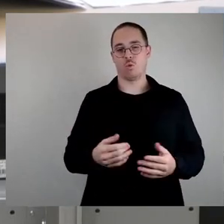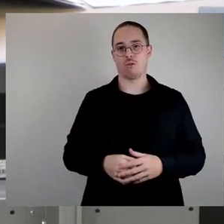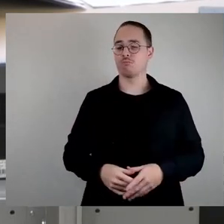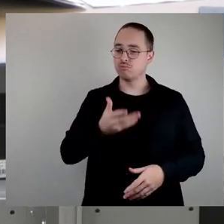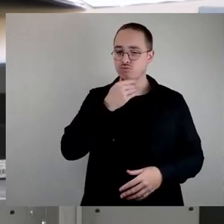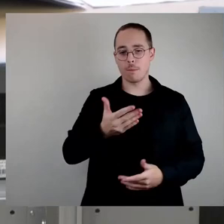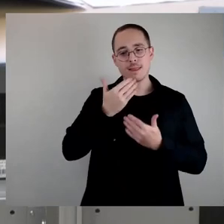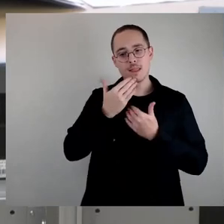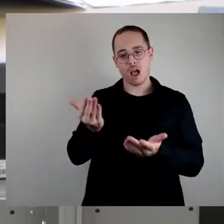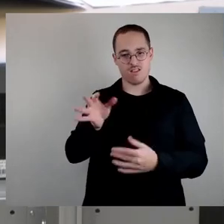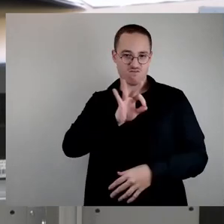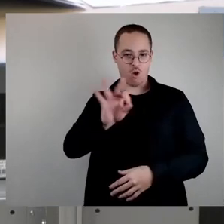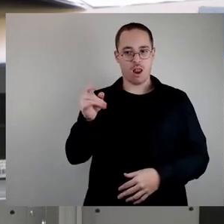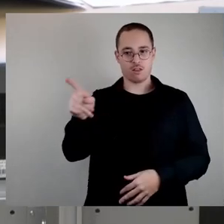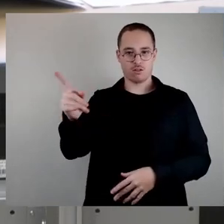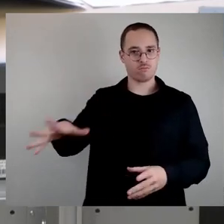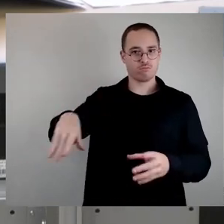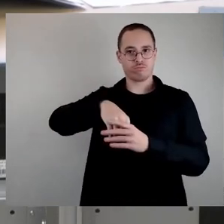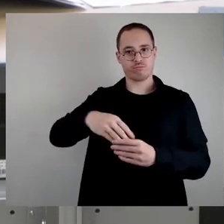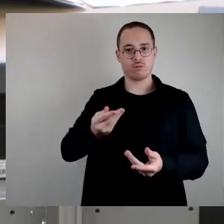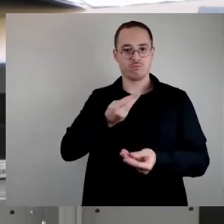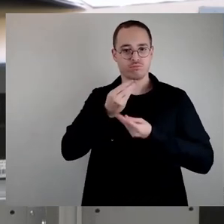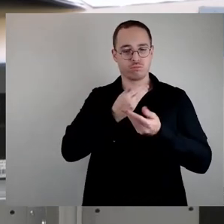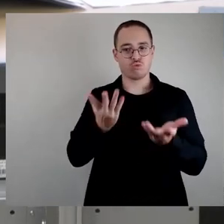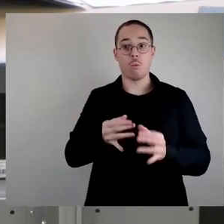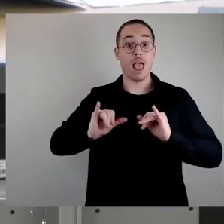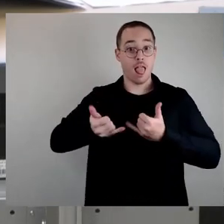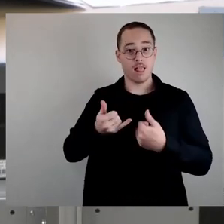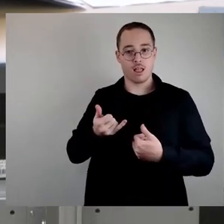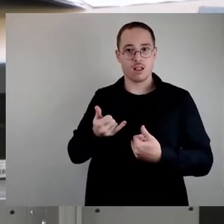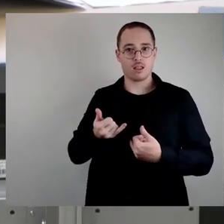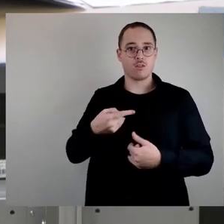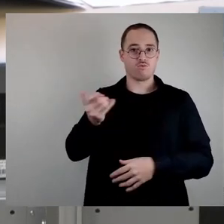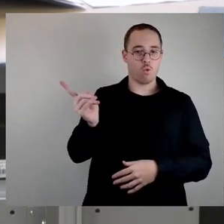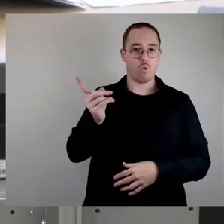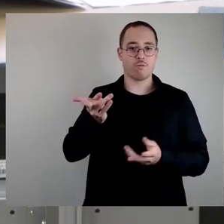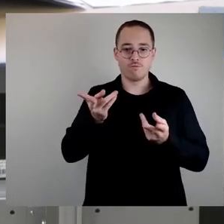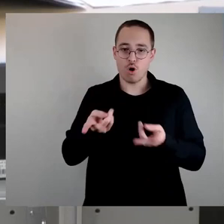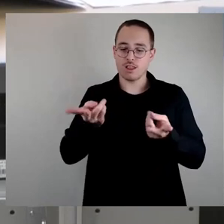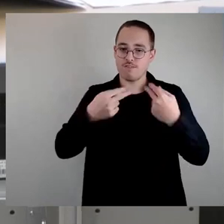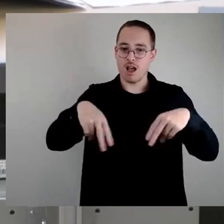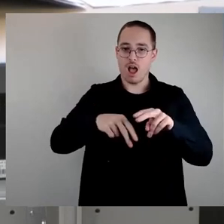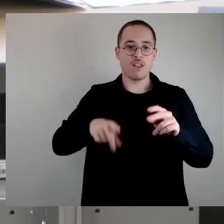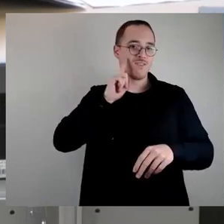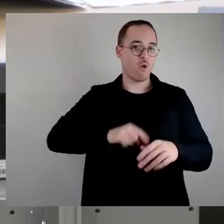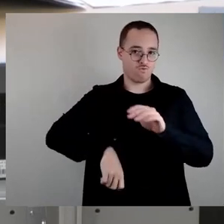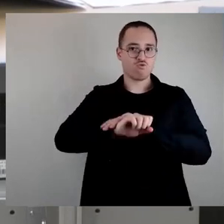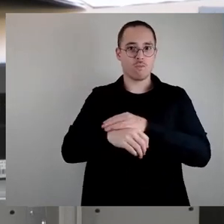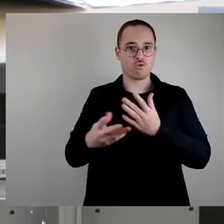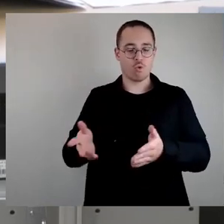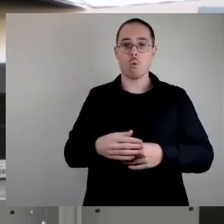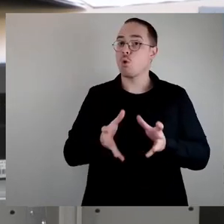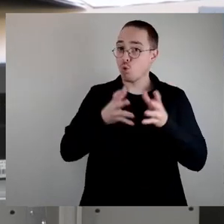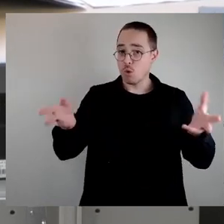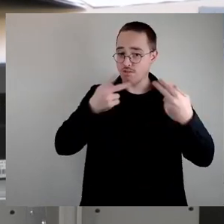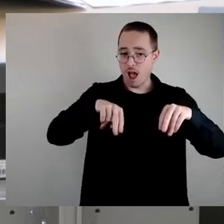Die Eltern von fußballspielenden Mädchen, der Förderverein Frauenfußball, sage ich mal die großen Vereine, die mit dabei waren, aber auch die